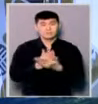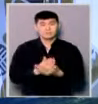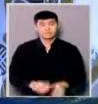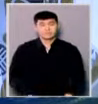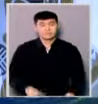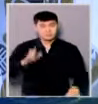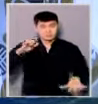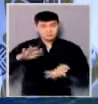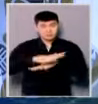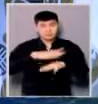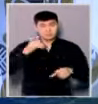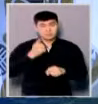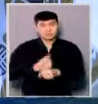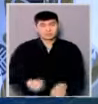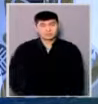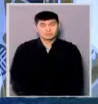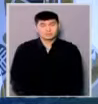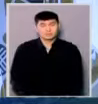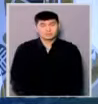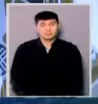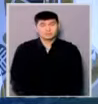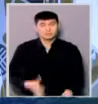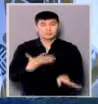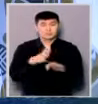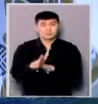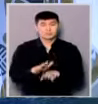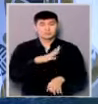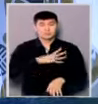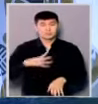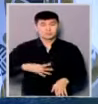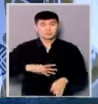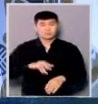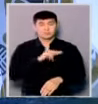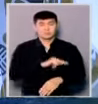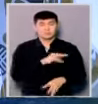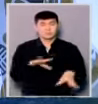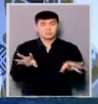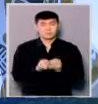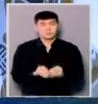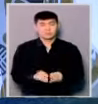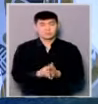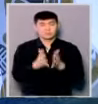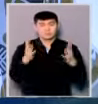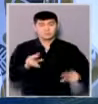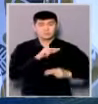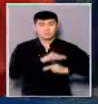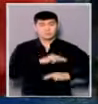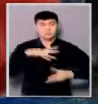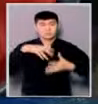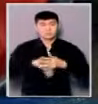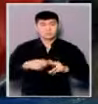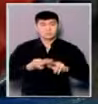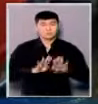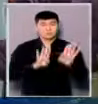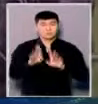жәдігерлеріміздің еліміздің бюджетін толтырудағы ардагерлеріміз бен әріптестеріміздің еңбегі зор екенін білуге болады.